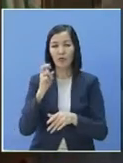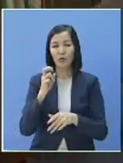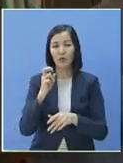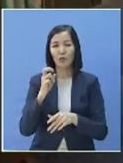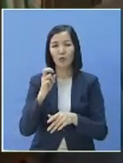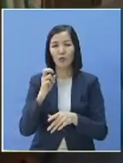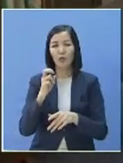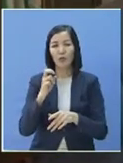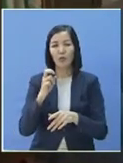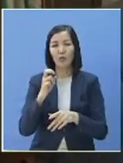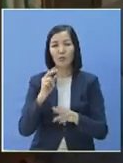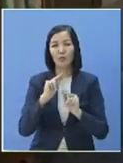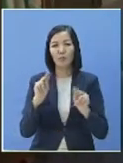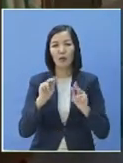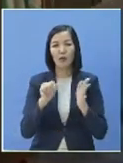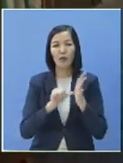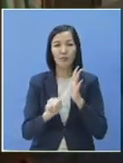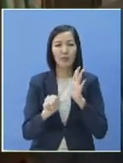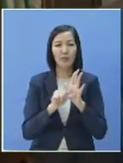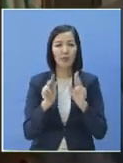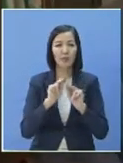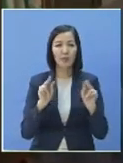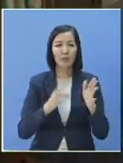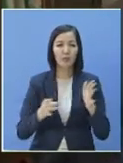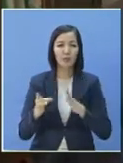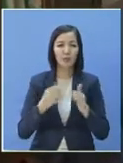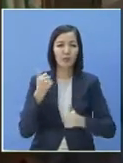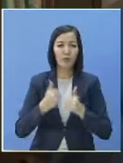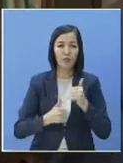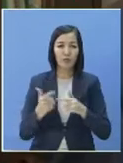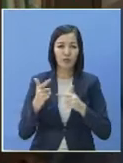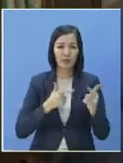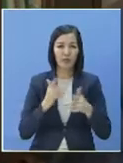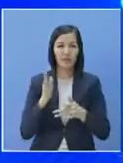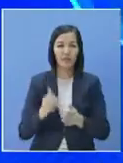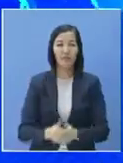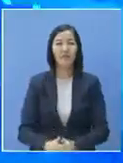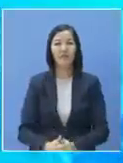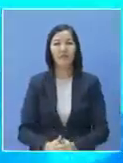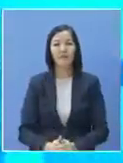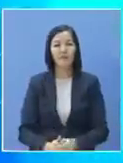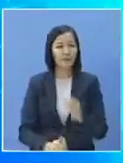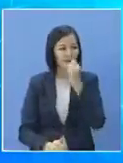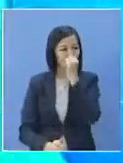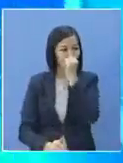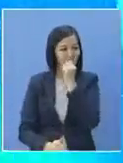астам жұмыстың ішінен қазір 66-сын іріктеп республикалық конкурсқа дайындап шығарып беріп отыр бізге.